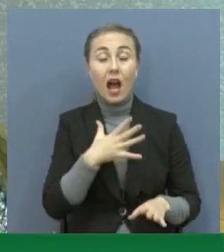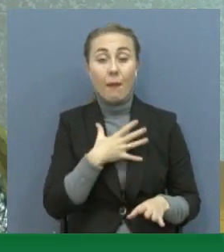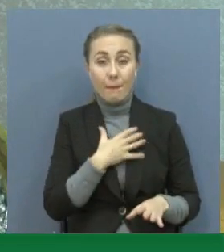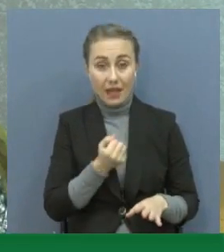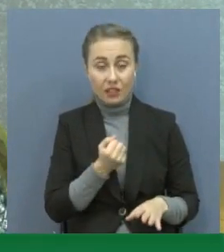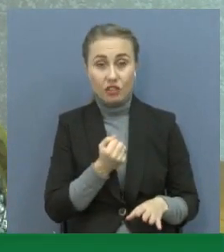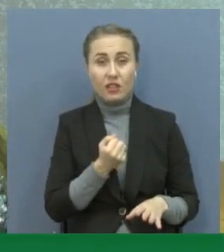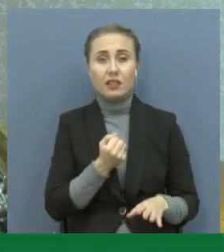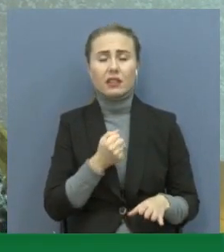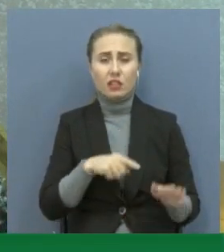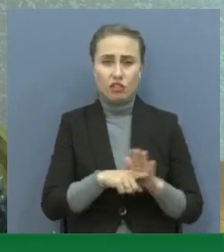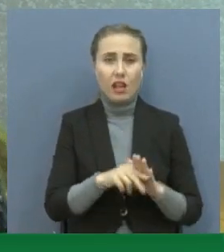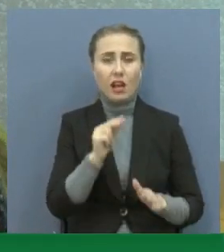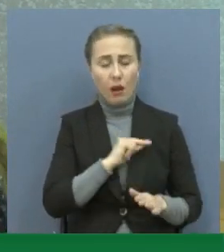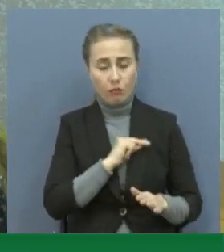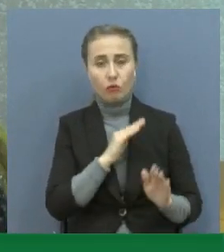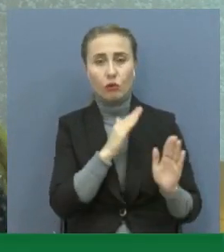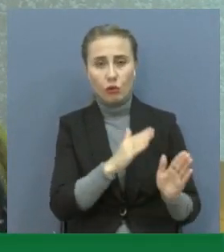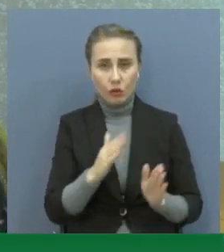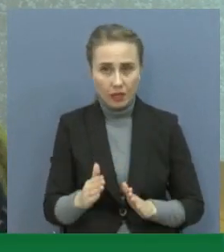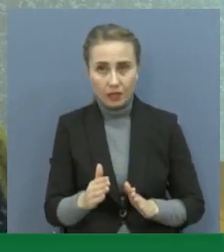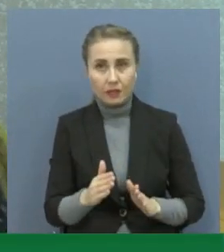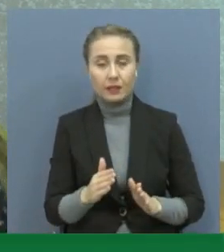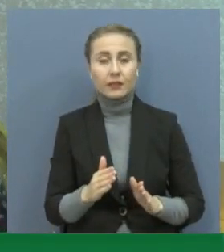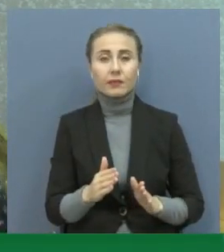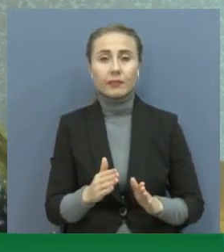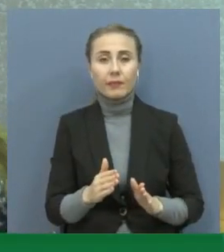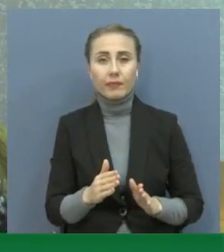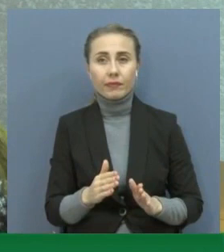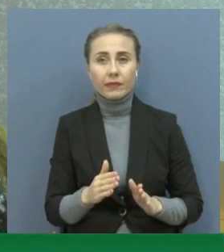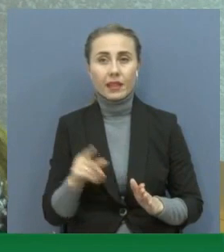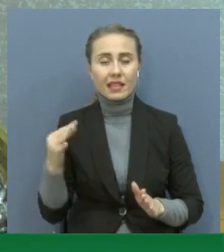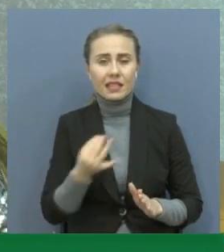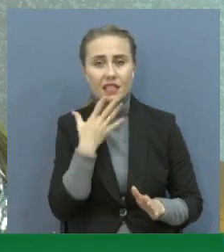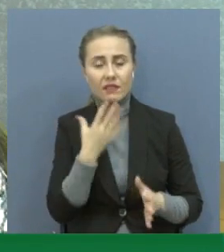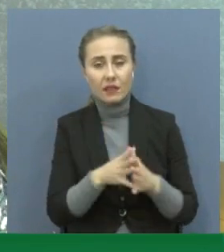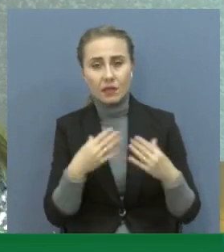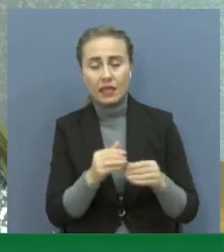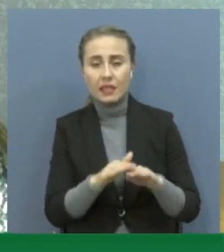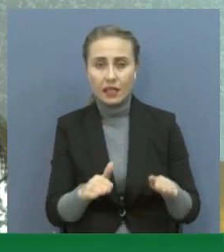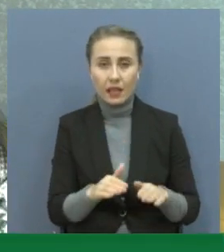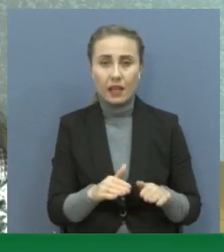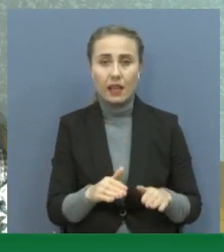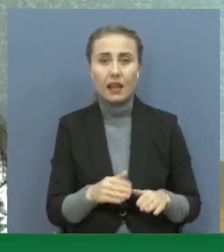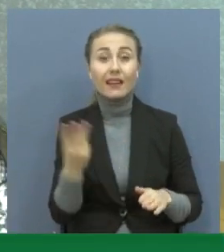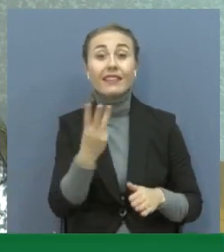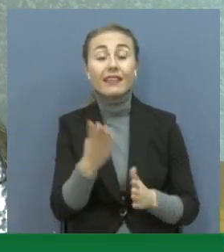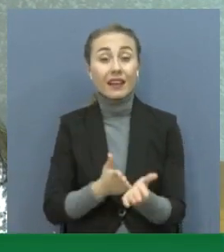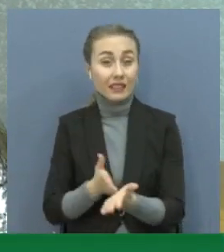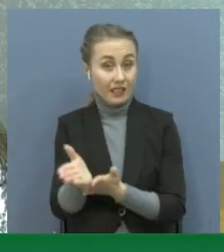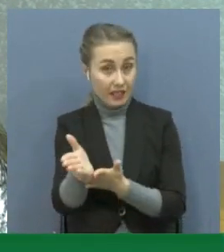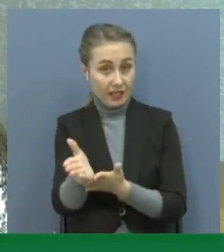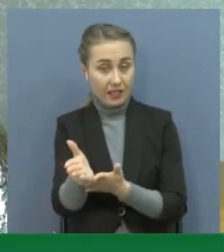начинает работать, он начинает проявлять интерес к своей семье, детям и так далее.